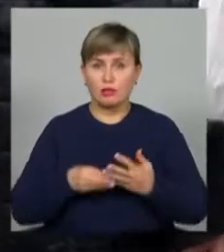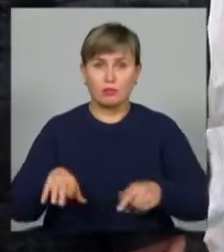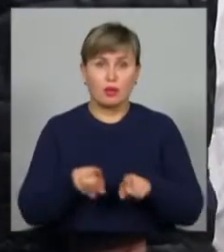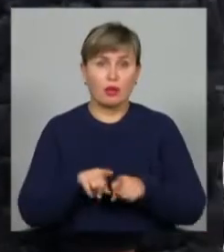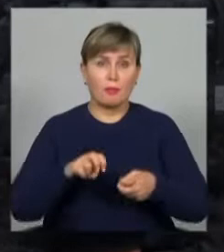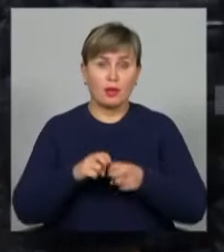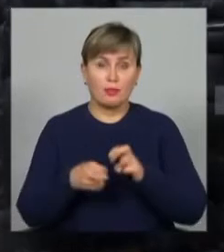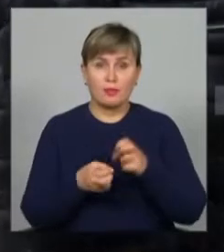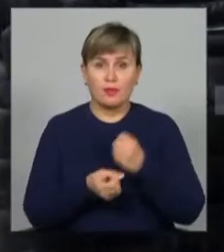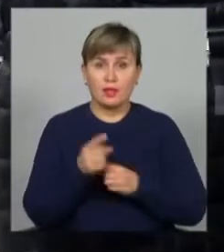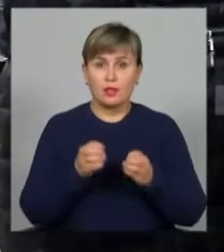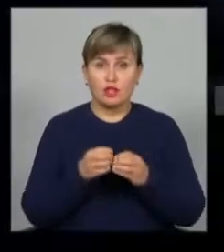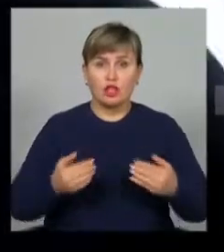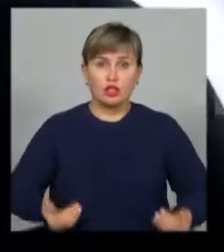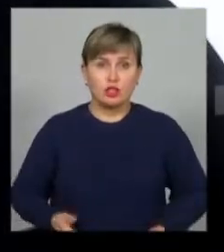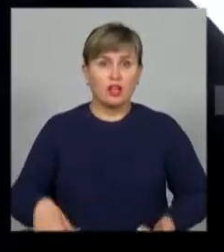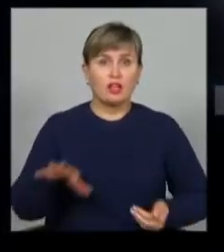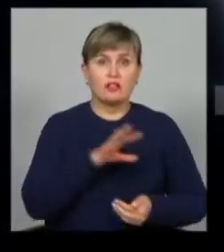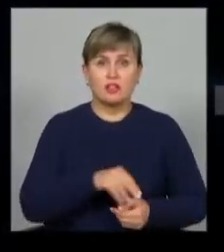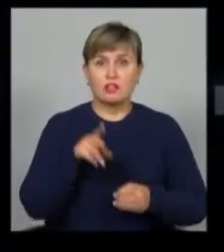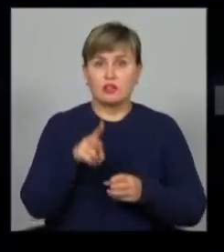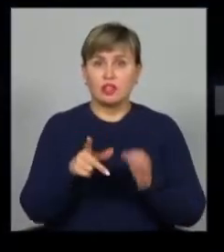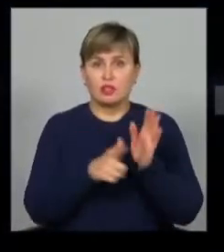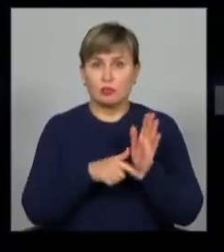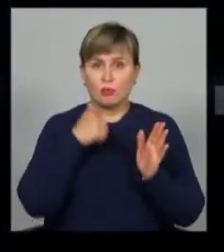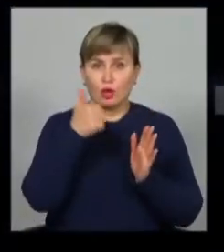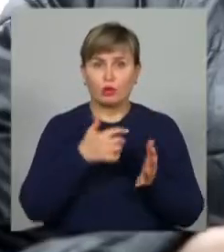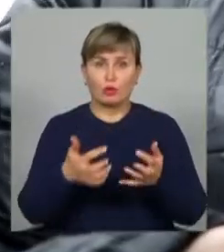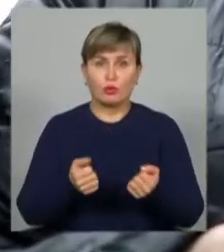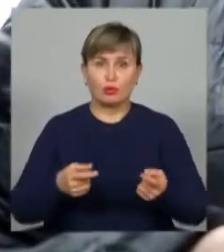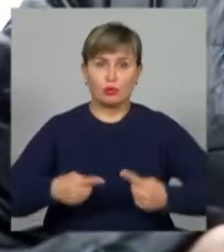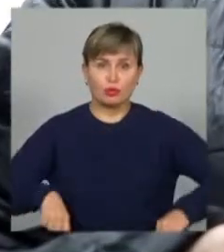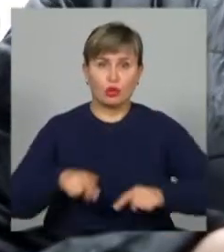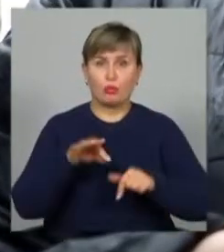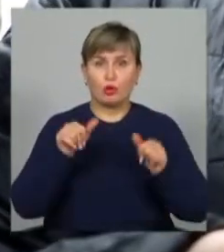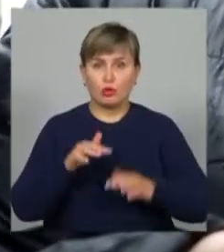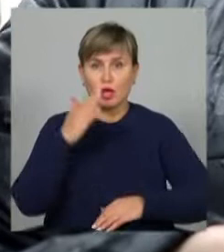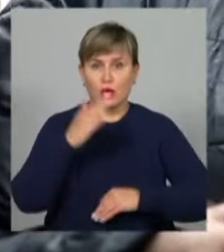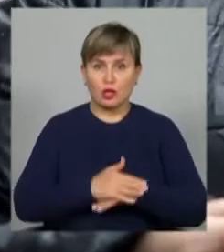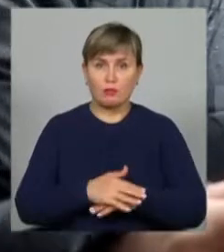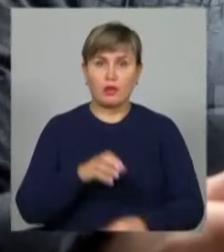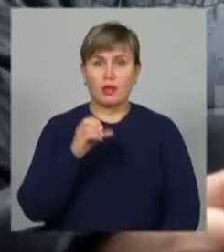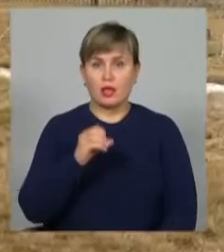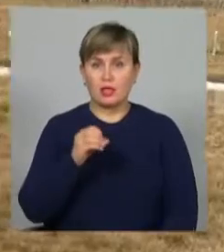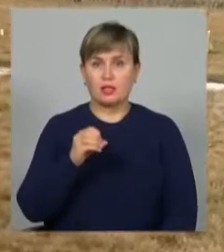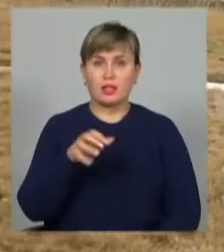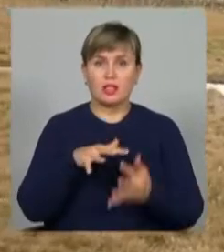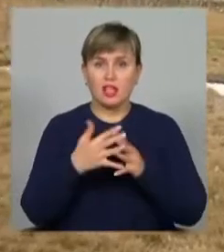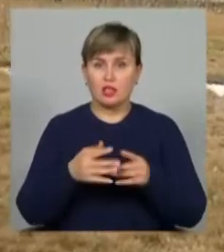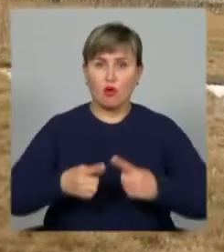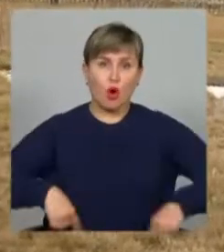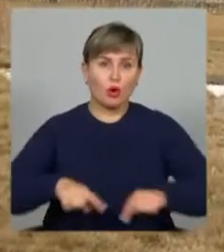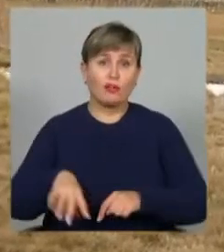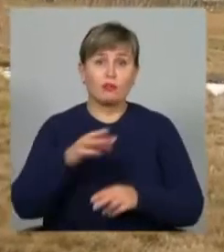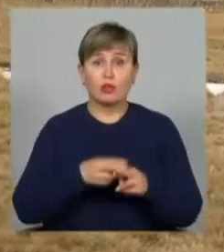проблемой столкнулись десятки жителей. Все они в 2007 году получили участки по решению акимата Ясинского сельского округа. Все